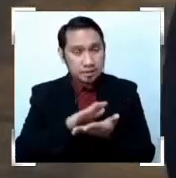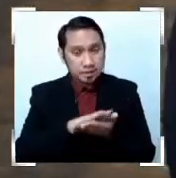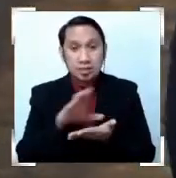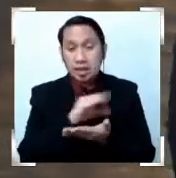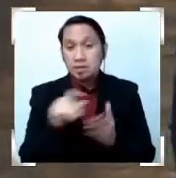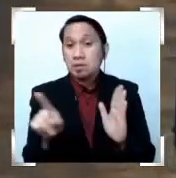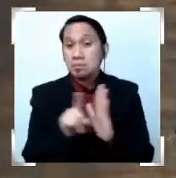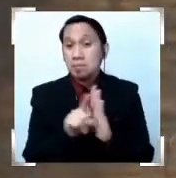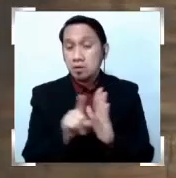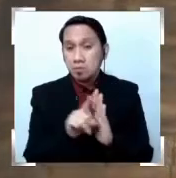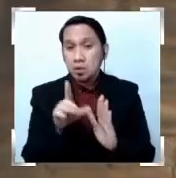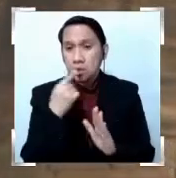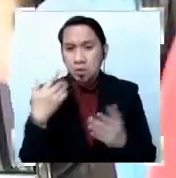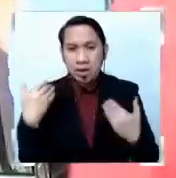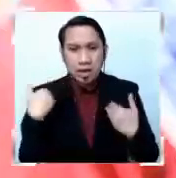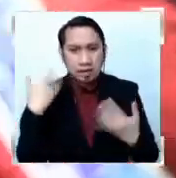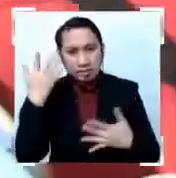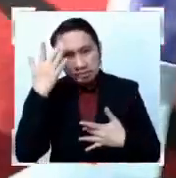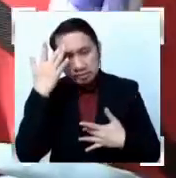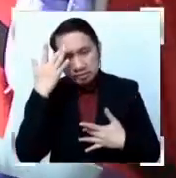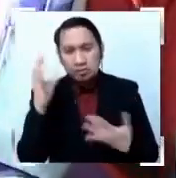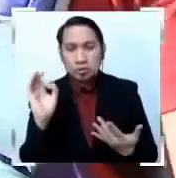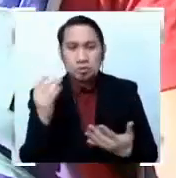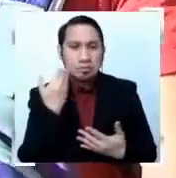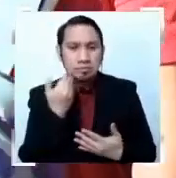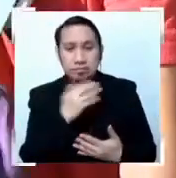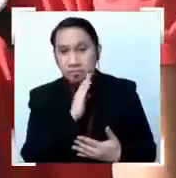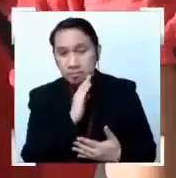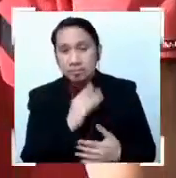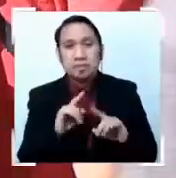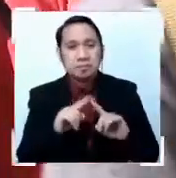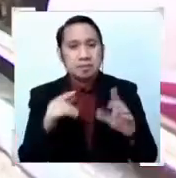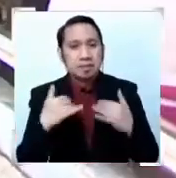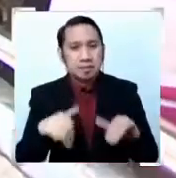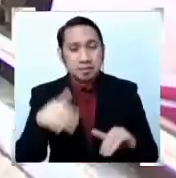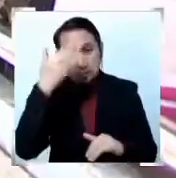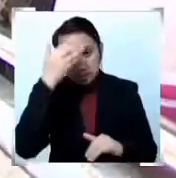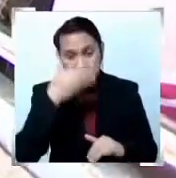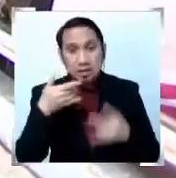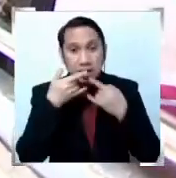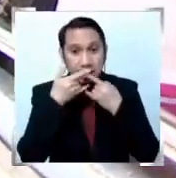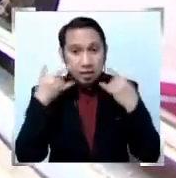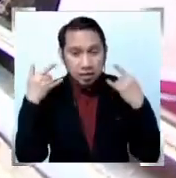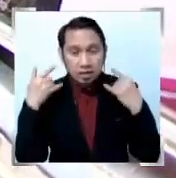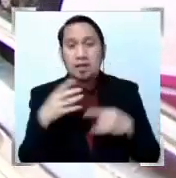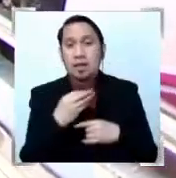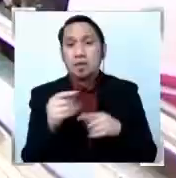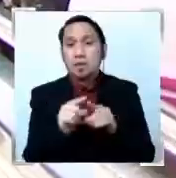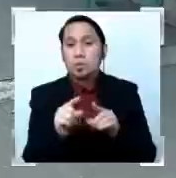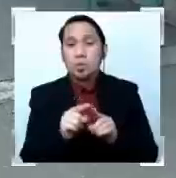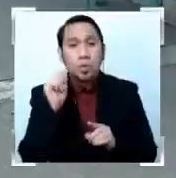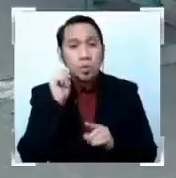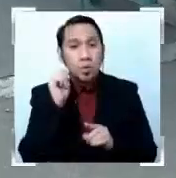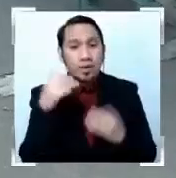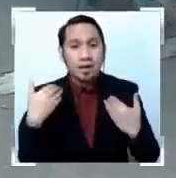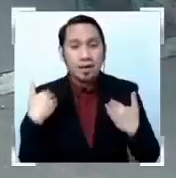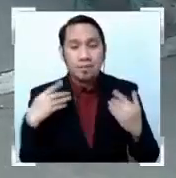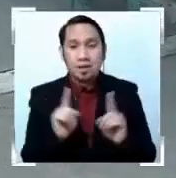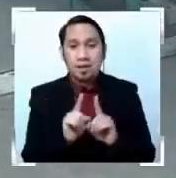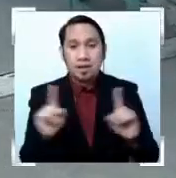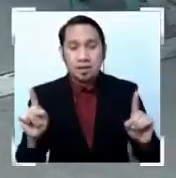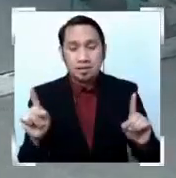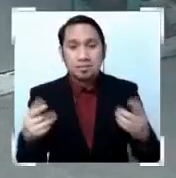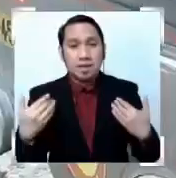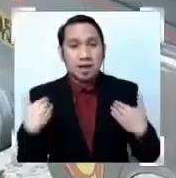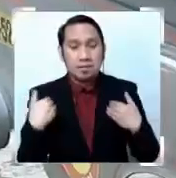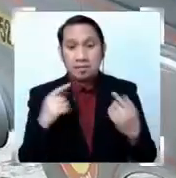may sintomas ng COVID-19. Dapat nakasuot pa rin ang face mask at face shield at panatilihin ang physical distancing. May pagbabago rin